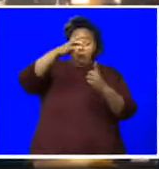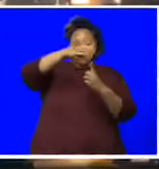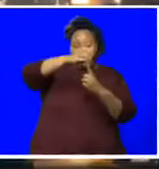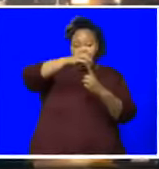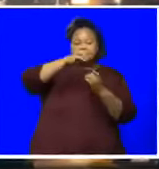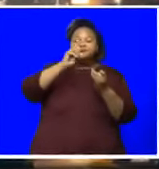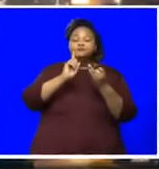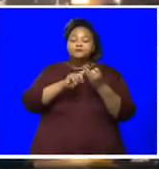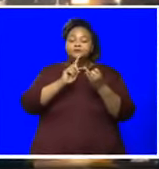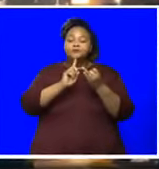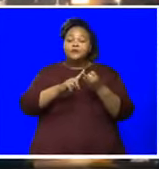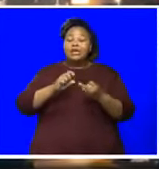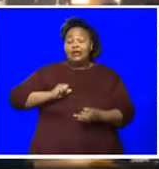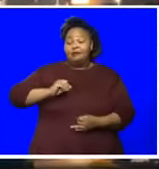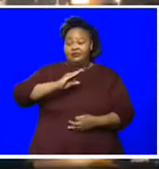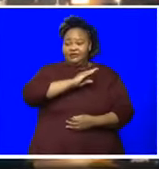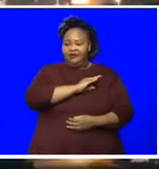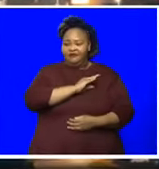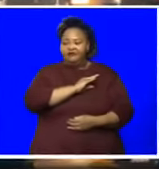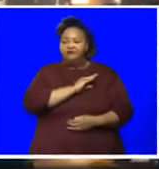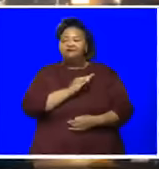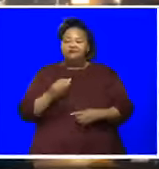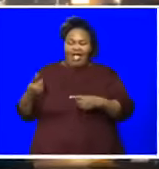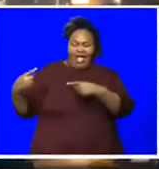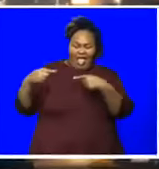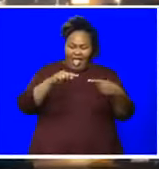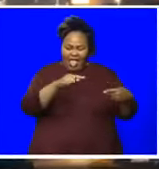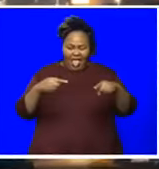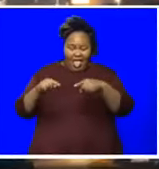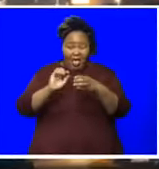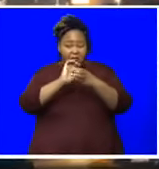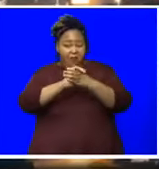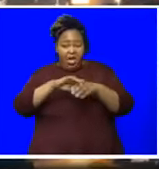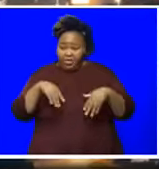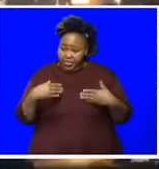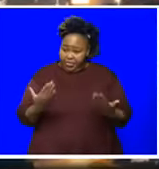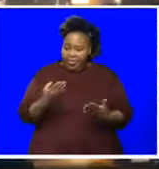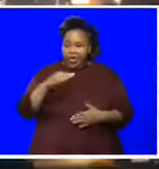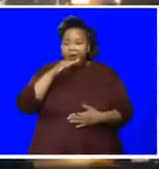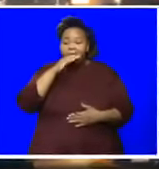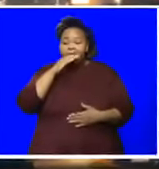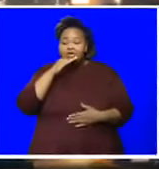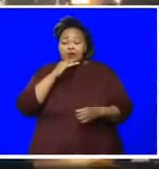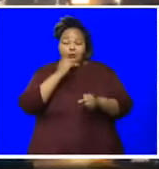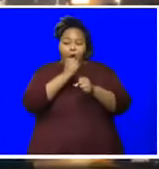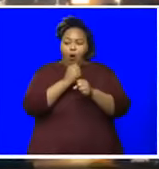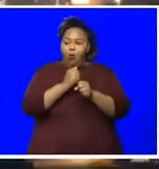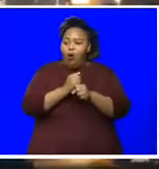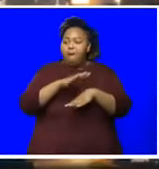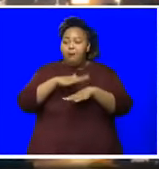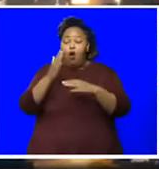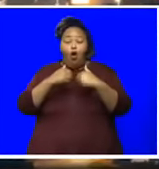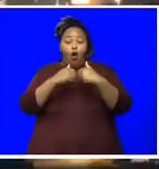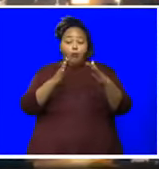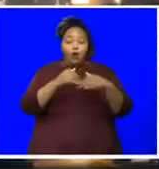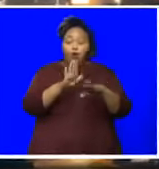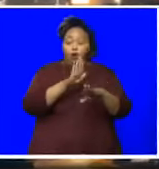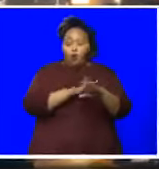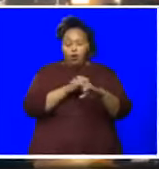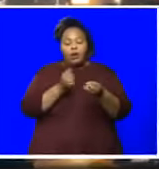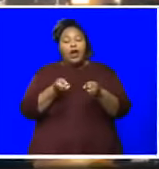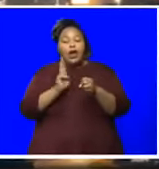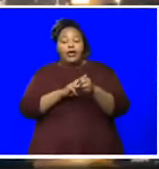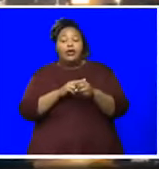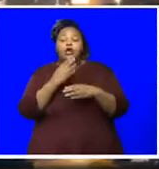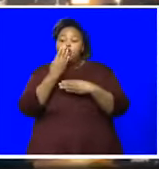webacashi kanye netisebenti ngiko lokunemthelela ekutheni angangedeki ngalokwanele emathuba emisebenti nekuthuthuka kwemnotho